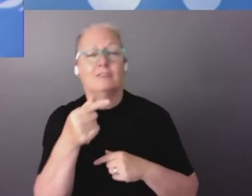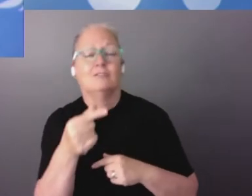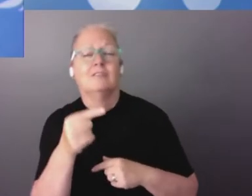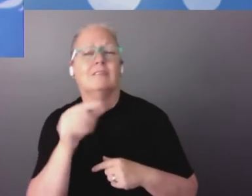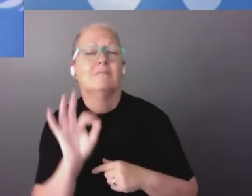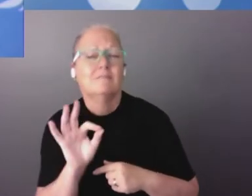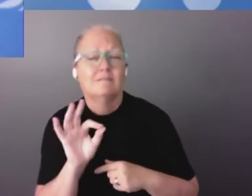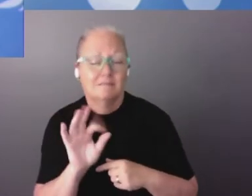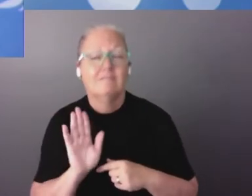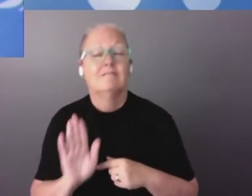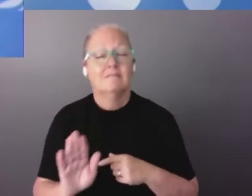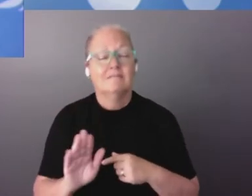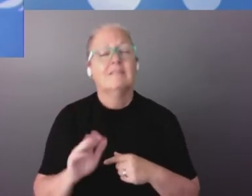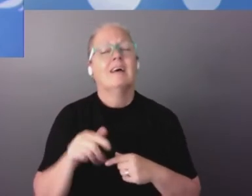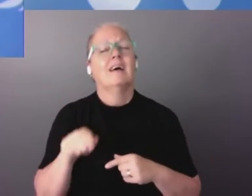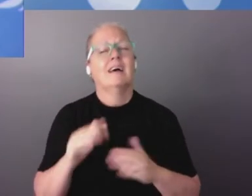المتحدة،